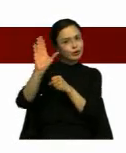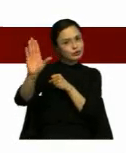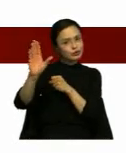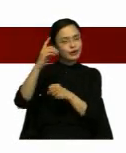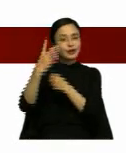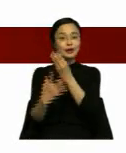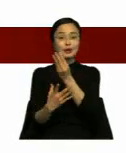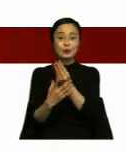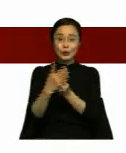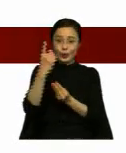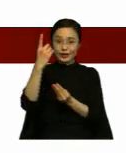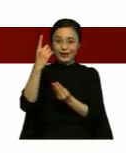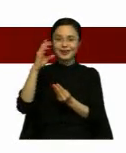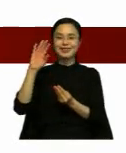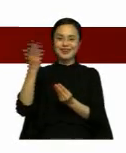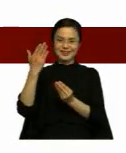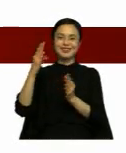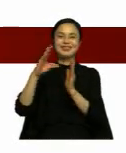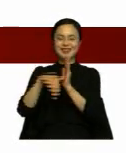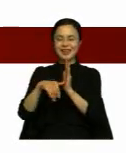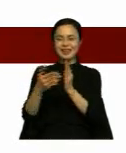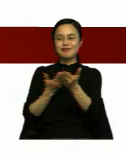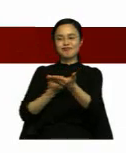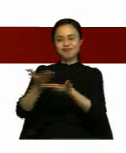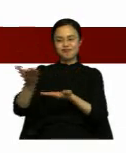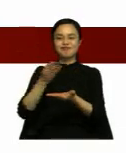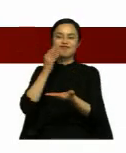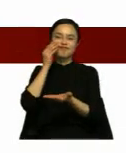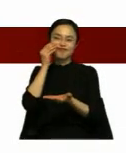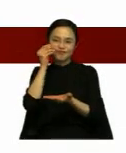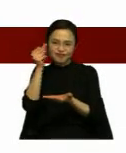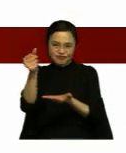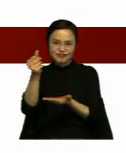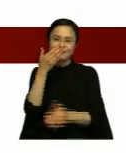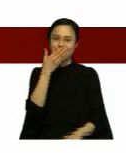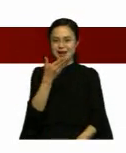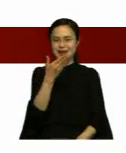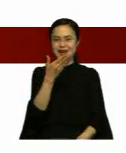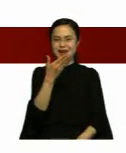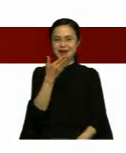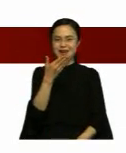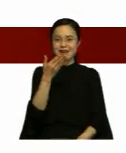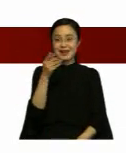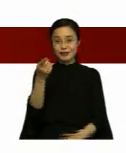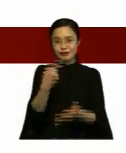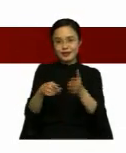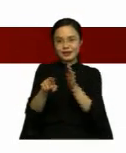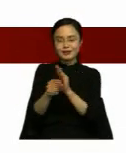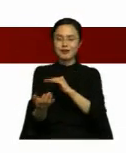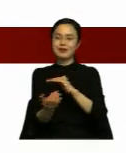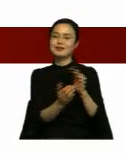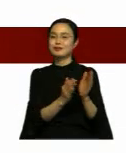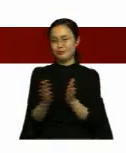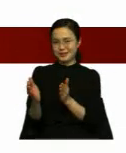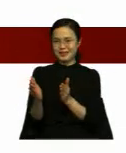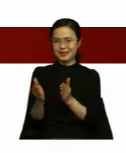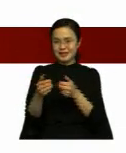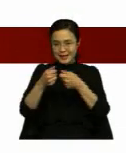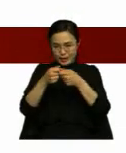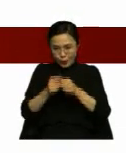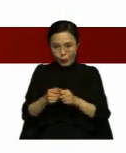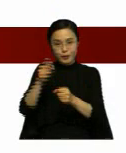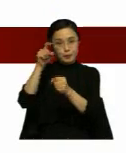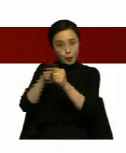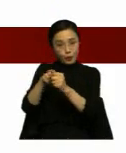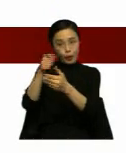되거나 자유롭게 왕래할 수 있는 그러한 모습이 그려지기 때문에 이러한 것들에 대한 구체적인 목표를